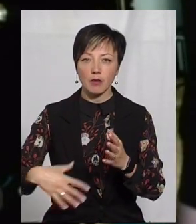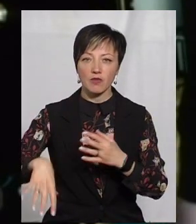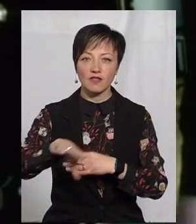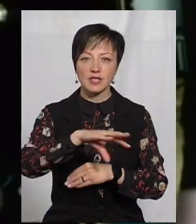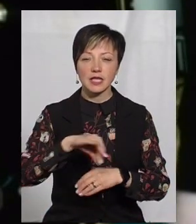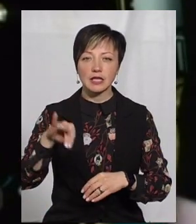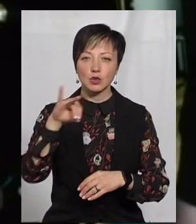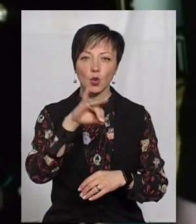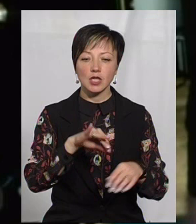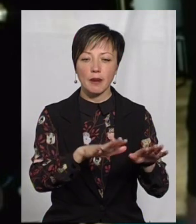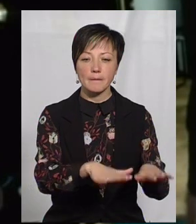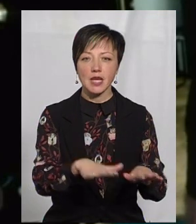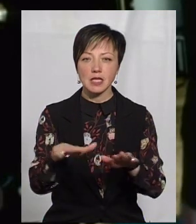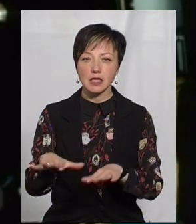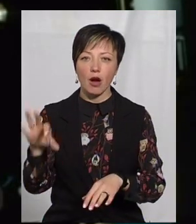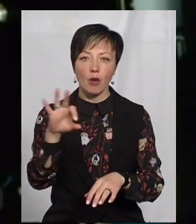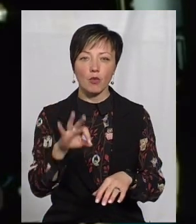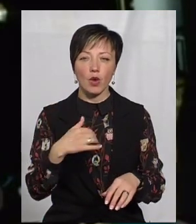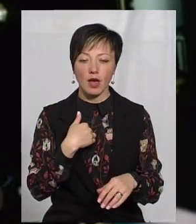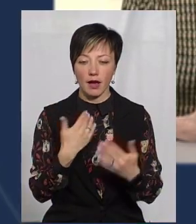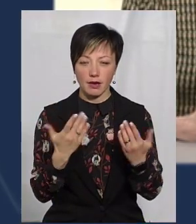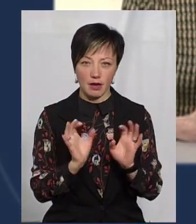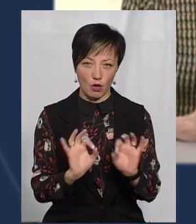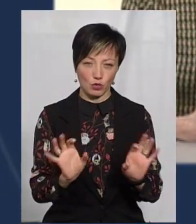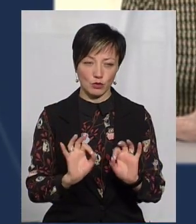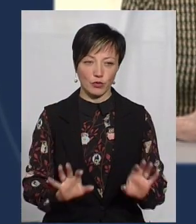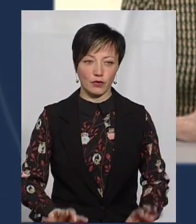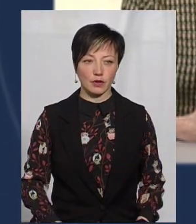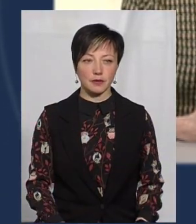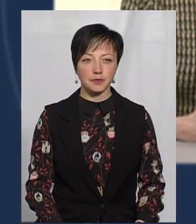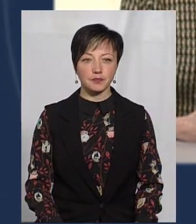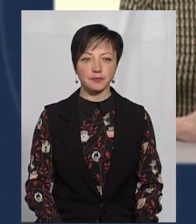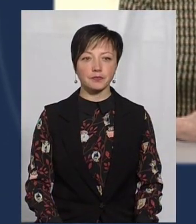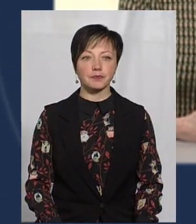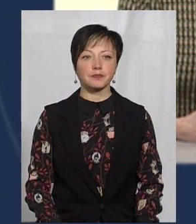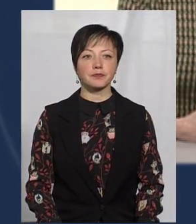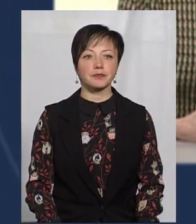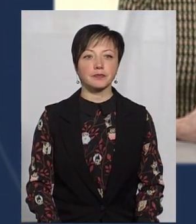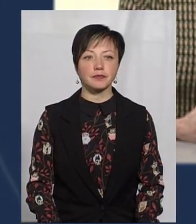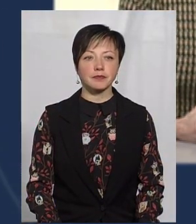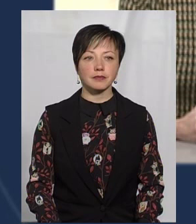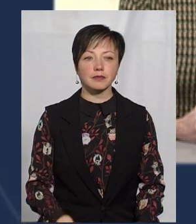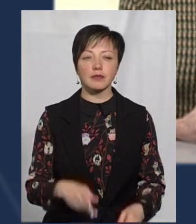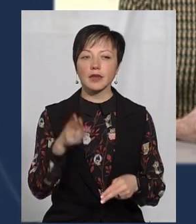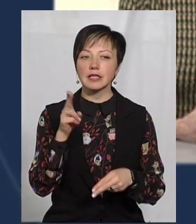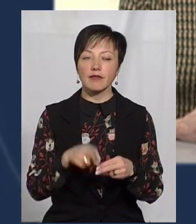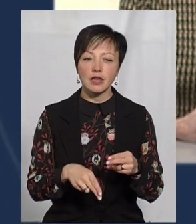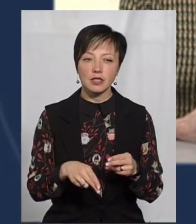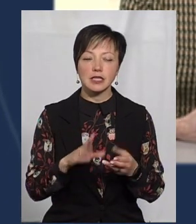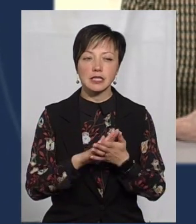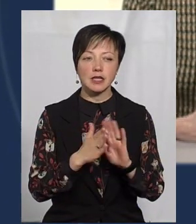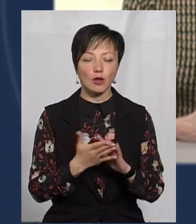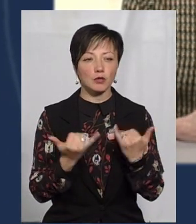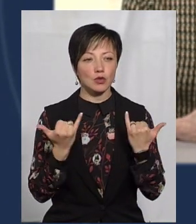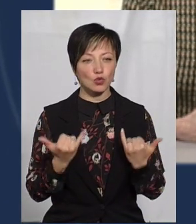ті історичні місця, про які я хвилину назад вам говорив. І на завершення, от станом